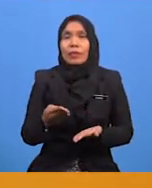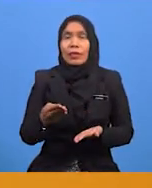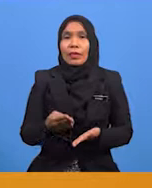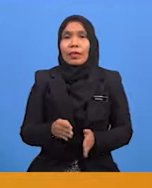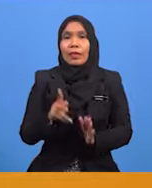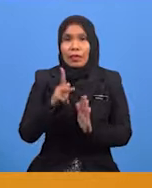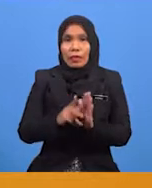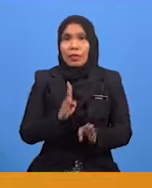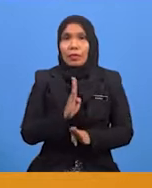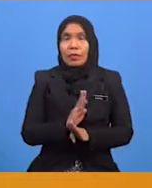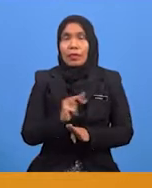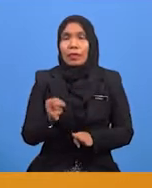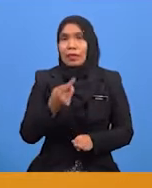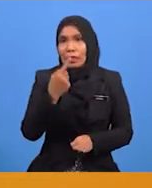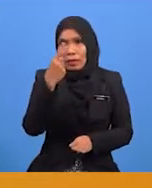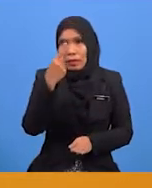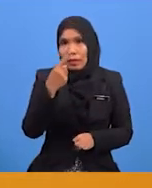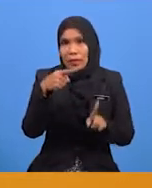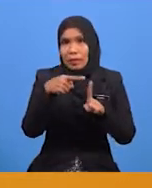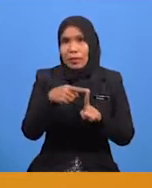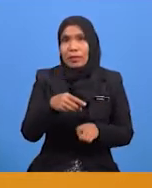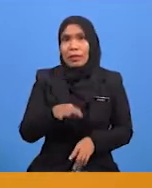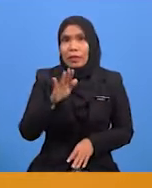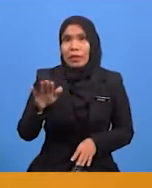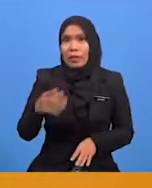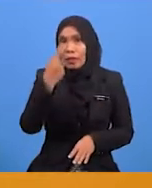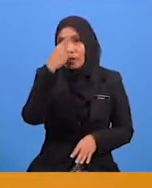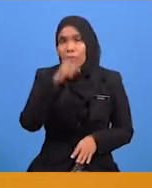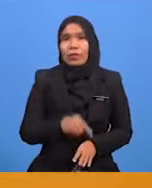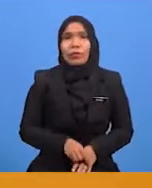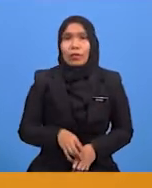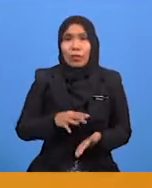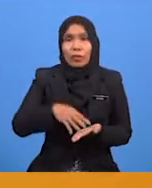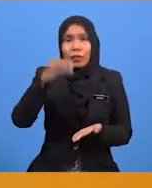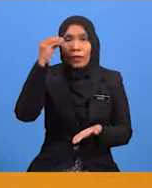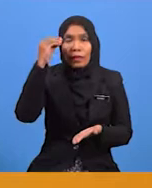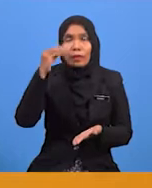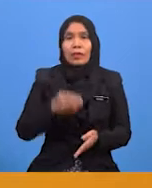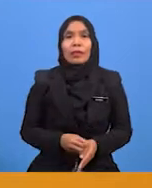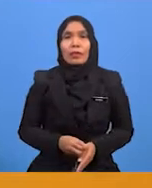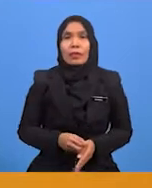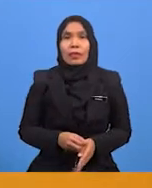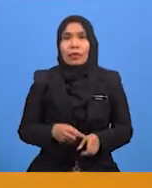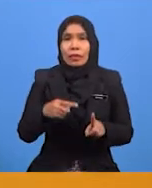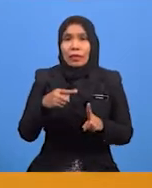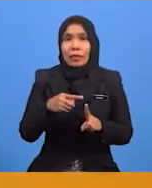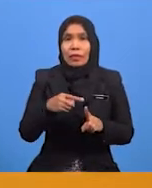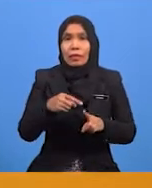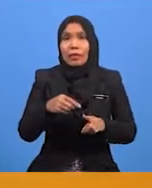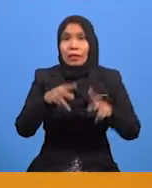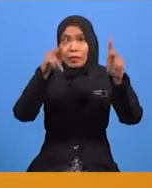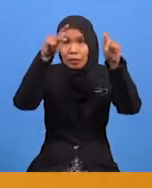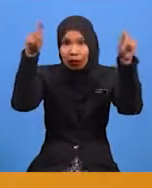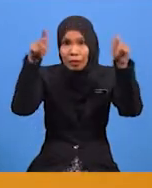kepada anak-anak untuk melanjutkan pelajaran ke peringkat yang lebih tinggi